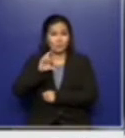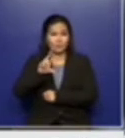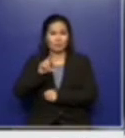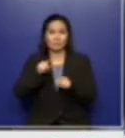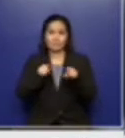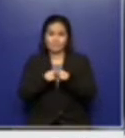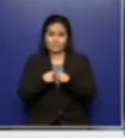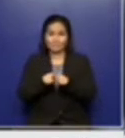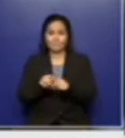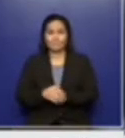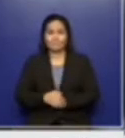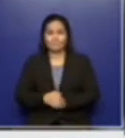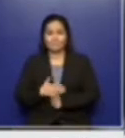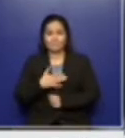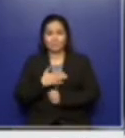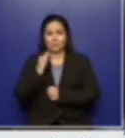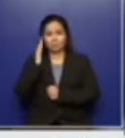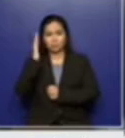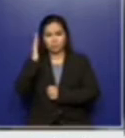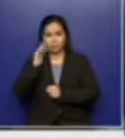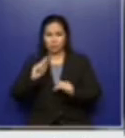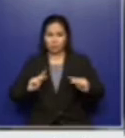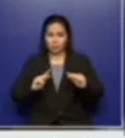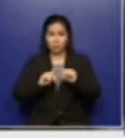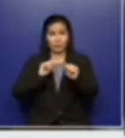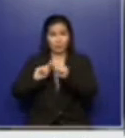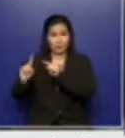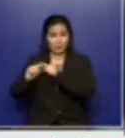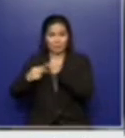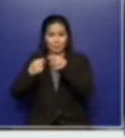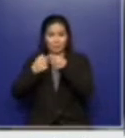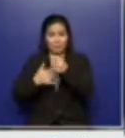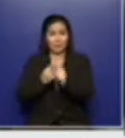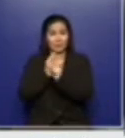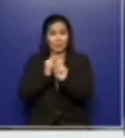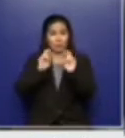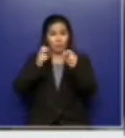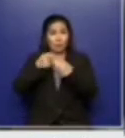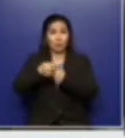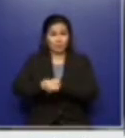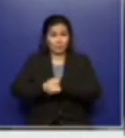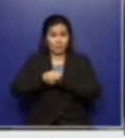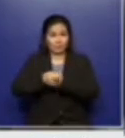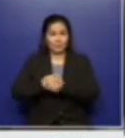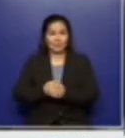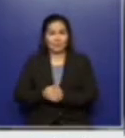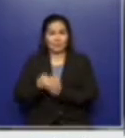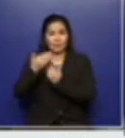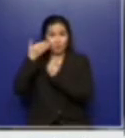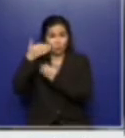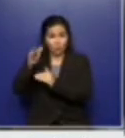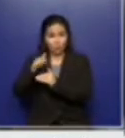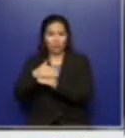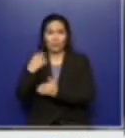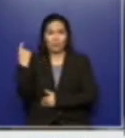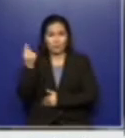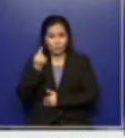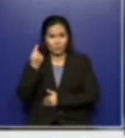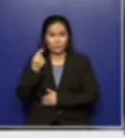ผมขออภิปรายในหลายกระทรวงหลายเรื่องในเรื่องการเกษตรการส่งออกการท่องเ